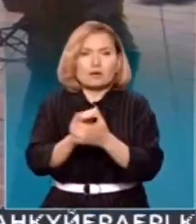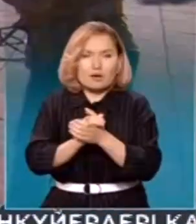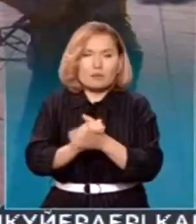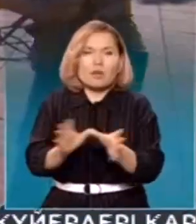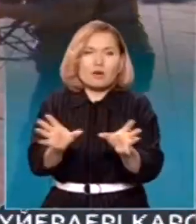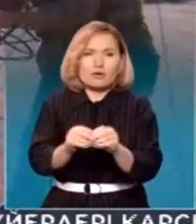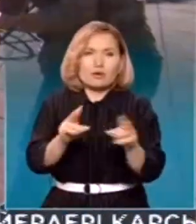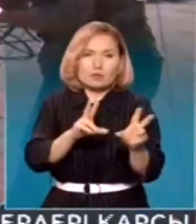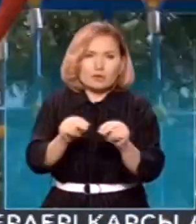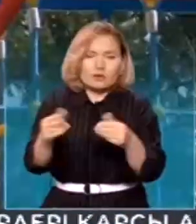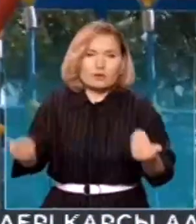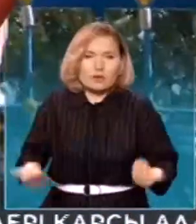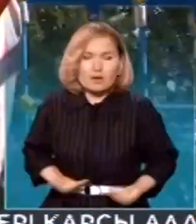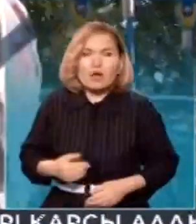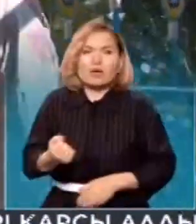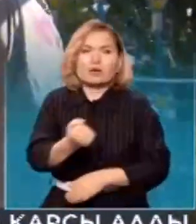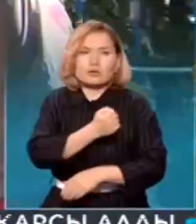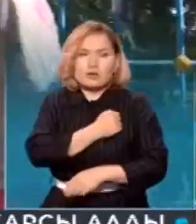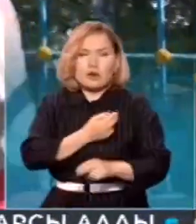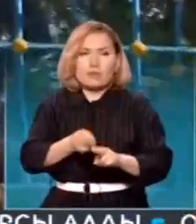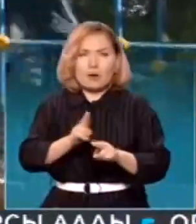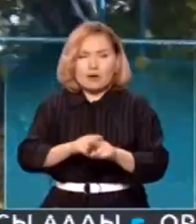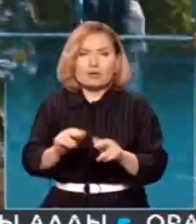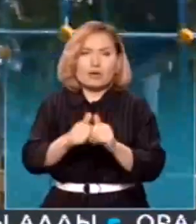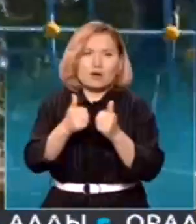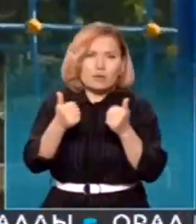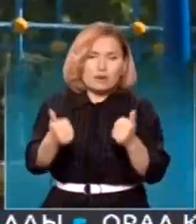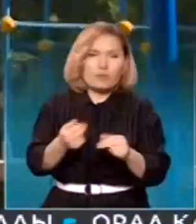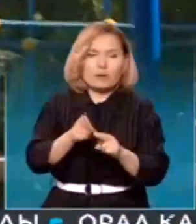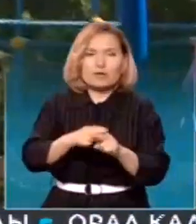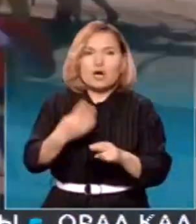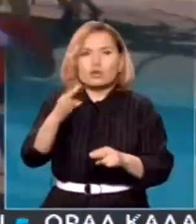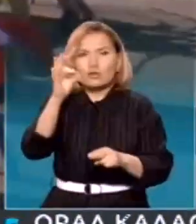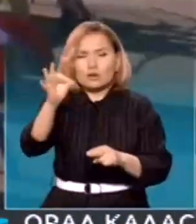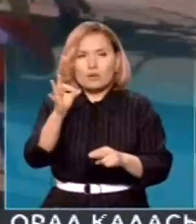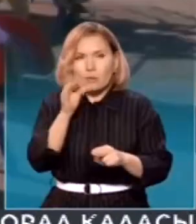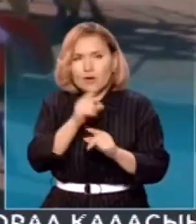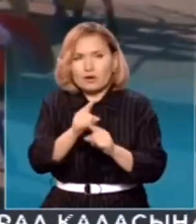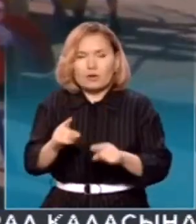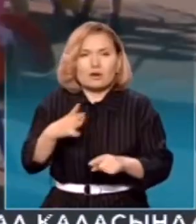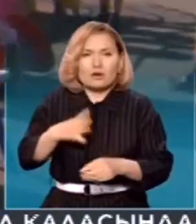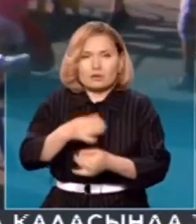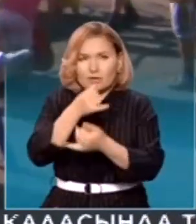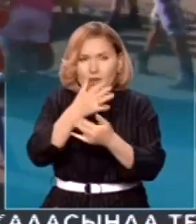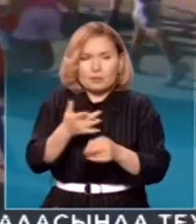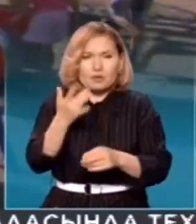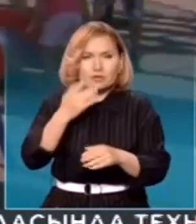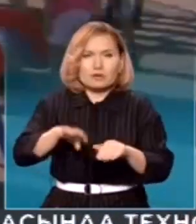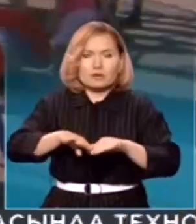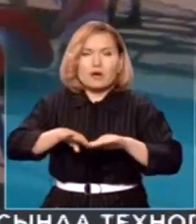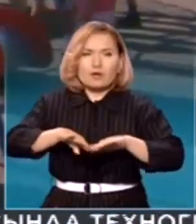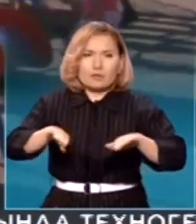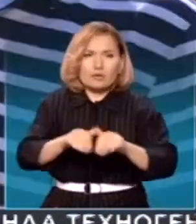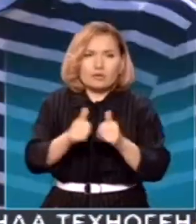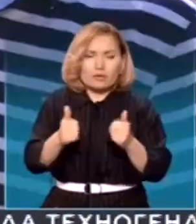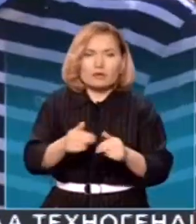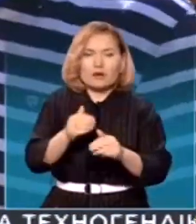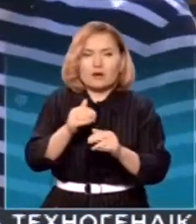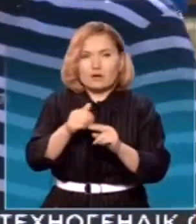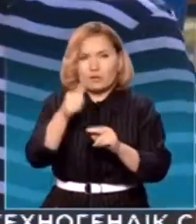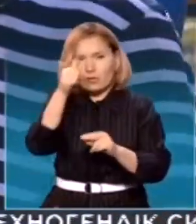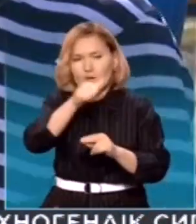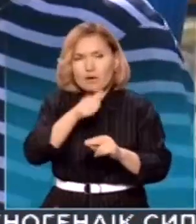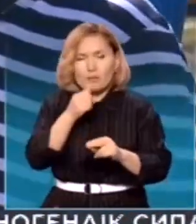дәмсіз жарасып кетеді дейді. Өкінішке қарай некесін бұзғандардың 34% осы кезеңде екі жаққа кетіп жатады. Айтпақшы, жыл басынан